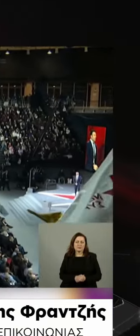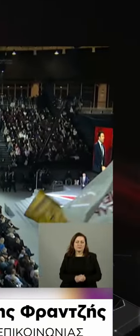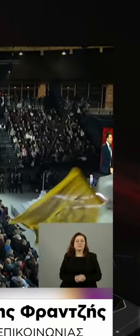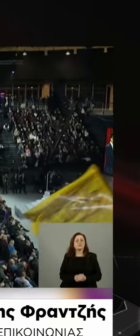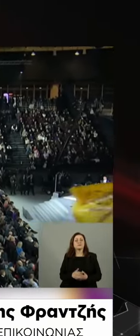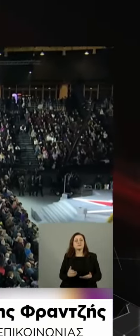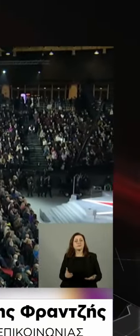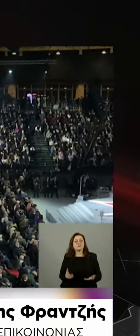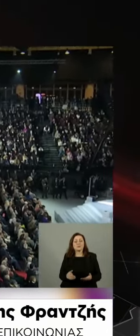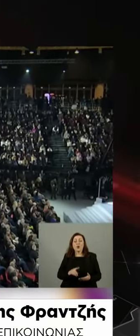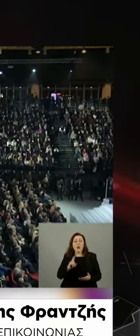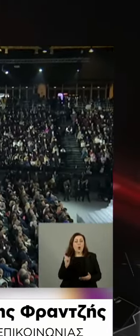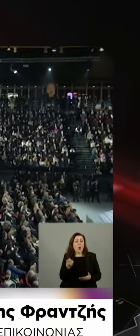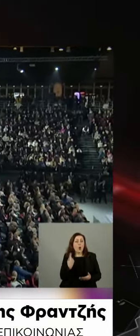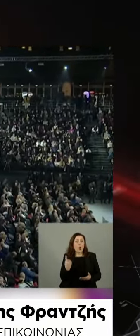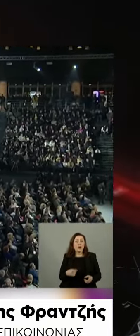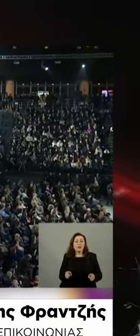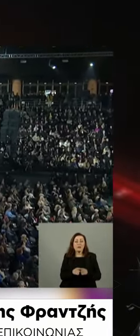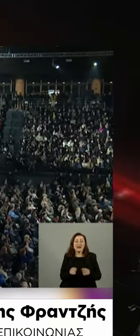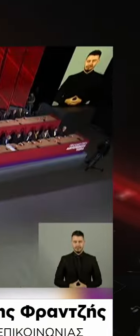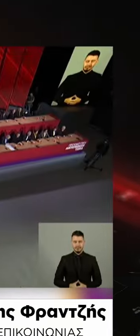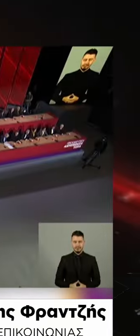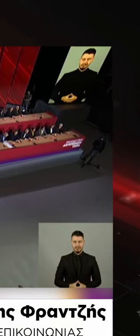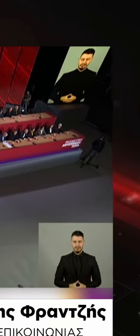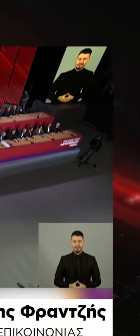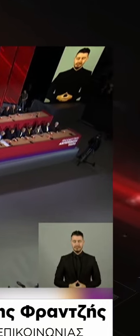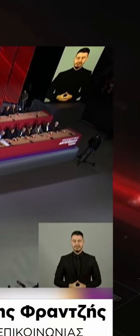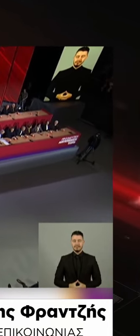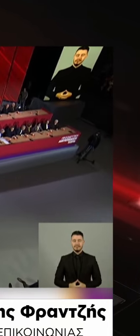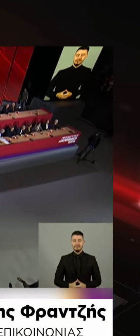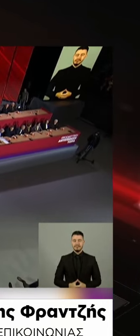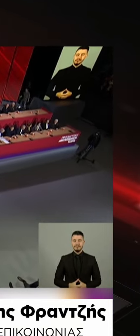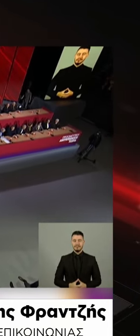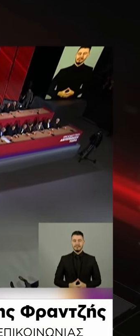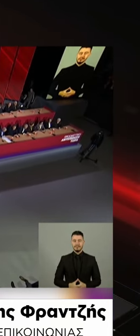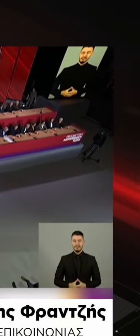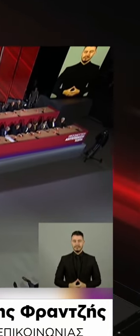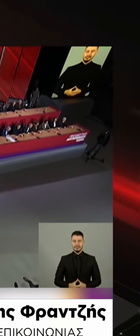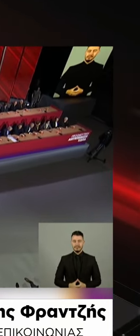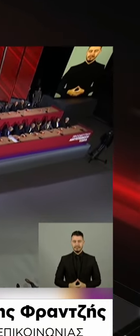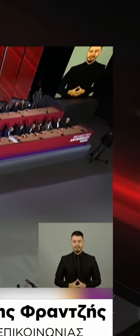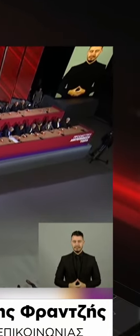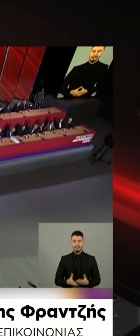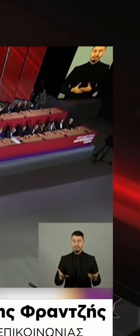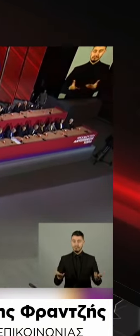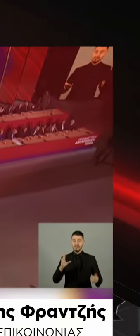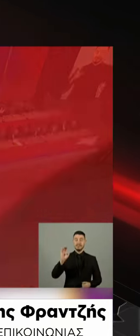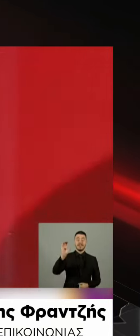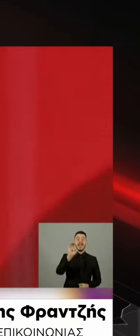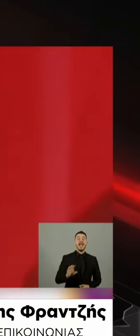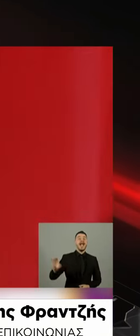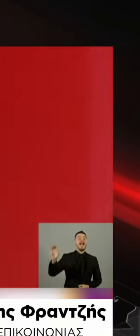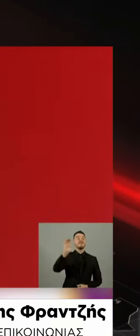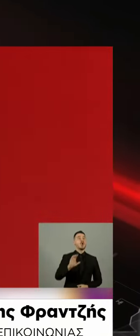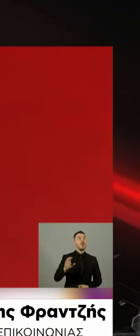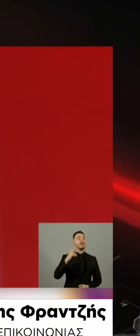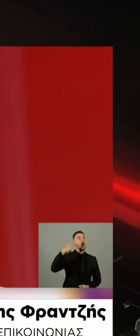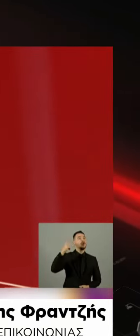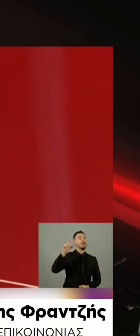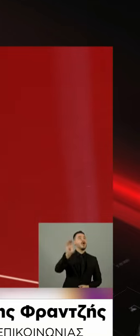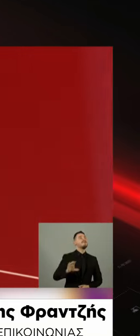λέω γιατί η πρόθεση, και αν διαβάσει κανείς τις γραμμές τη δήλωση του Αλέξη Τσίπρα, είναι ότι επειδή πάμε